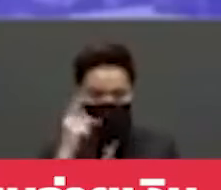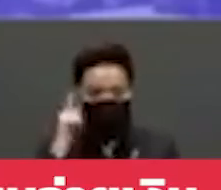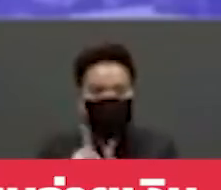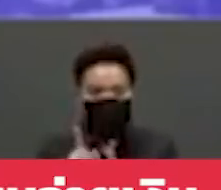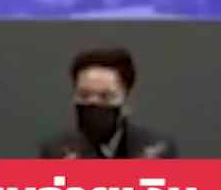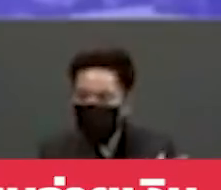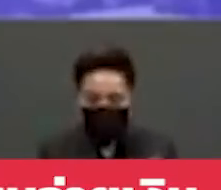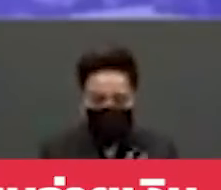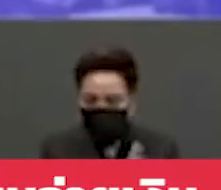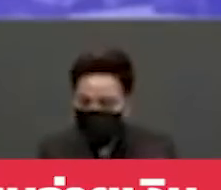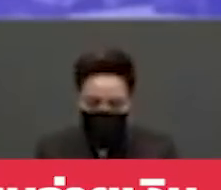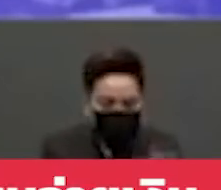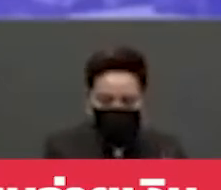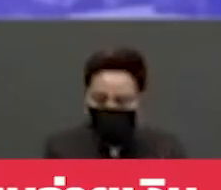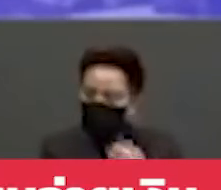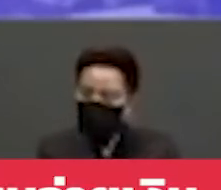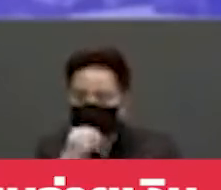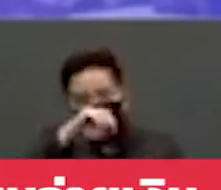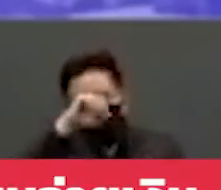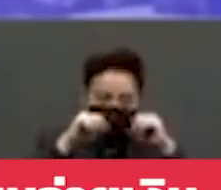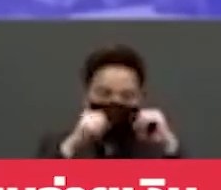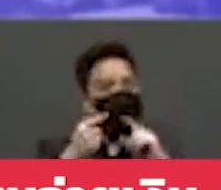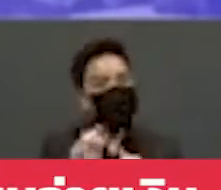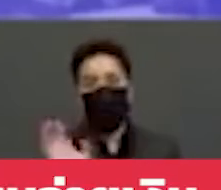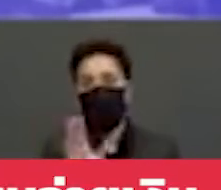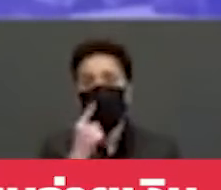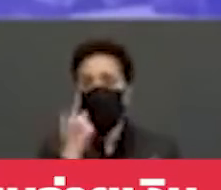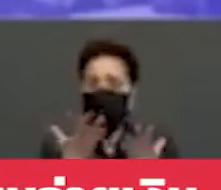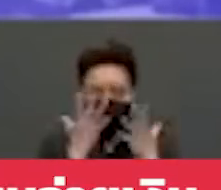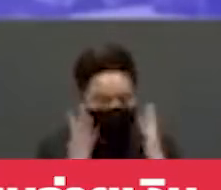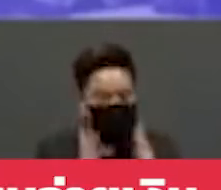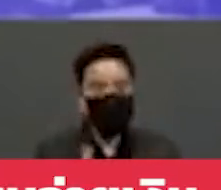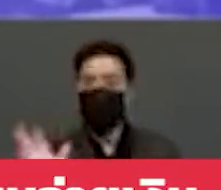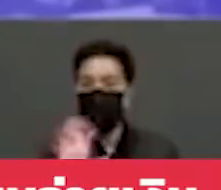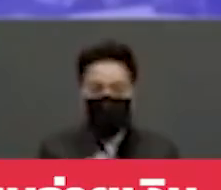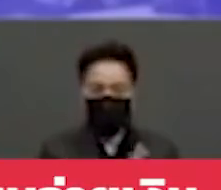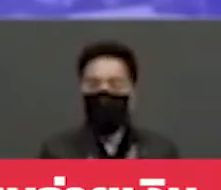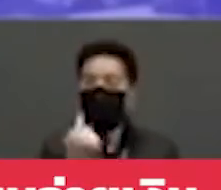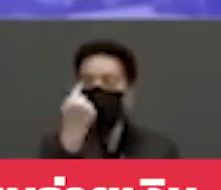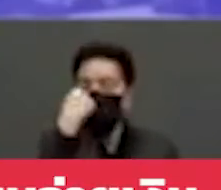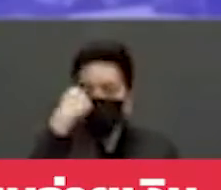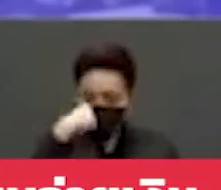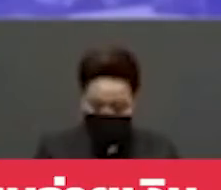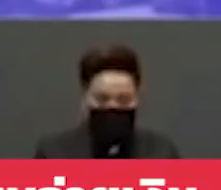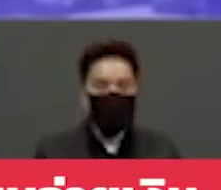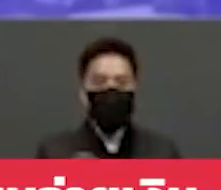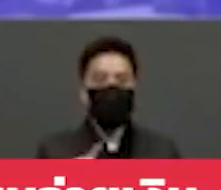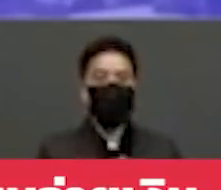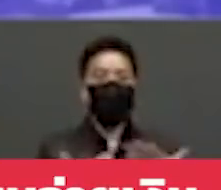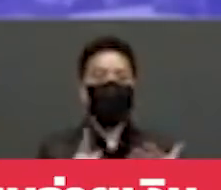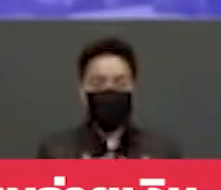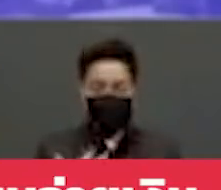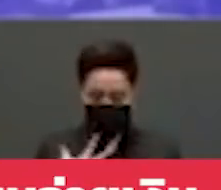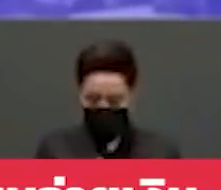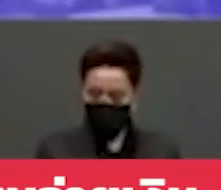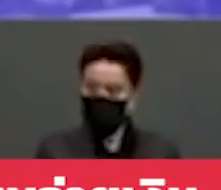ซึ่งต้องขอบคุณประชาชนทุกคนที่ร่วมมือเป็นอย่างดีโดยจะเห็นได้ว่าสถานการณ์ปัจจุบันเป็นไปตามคาดการณ์ไว้ส่วนผู้เสียชีวิตขณะ